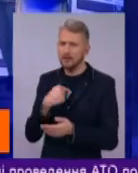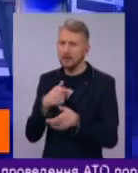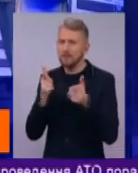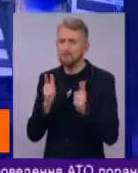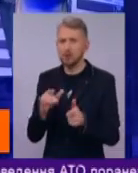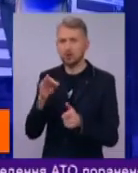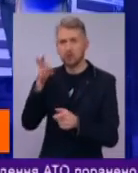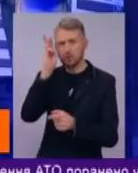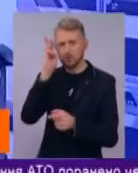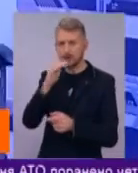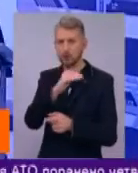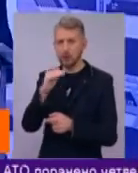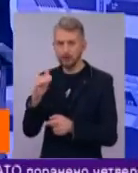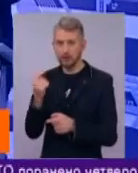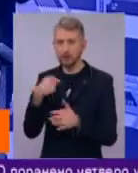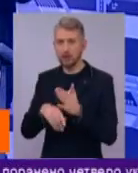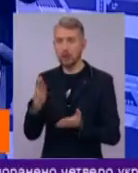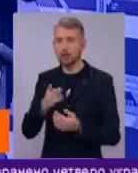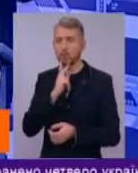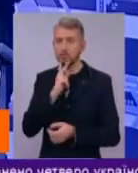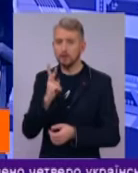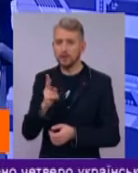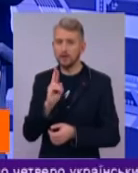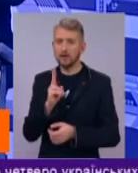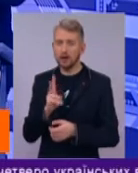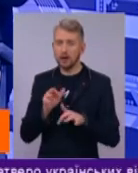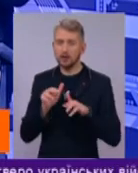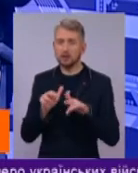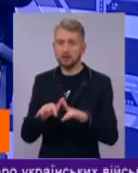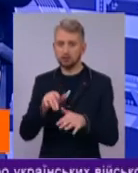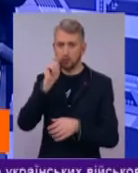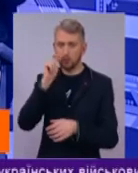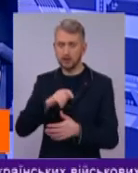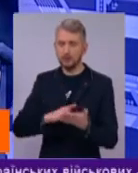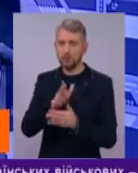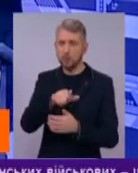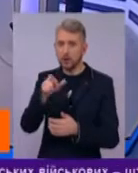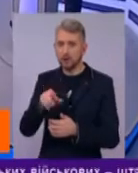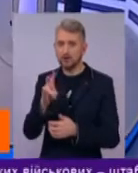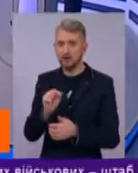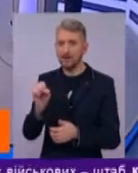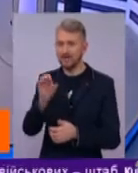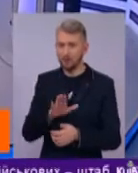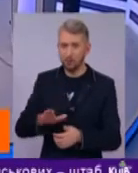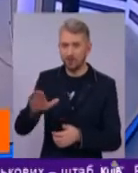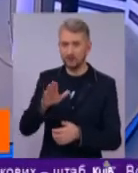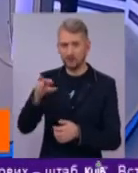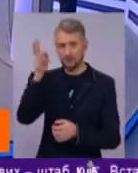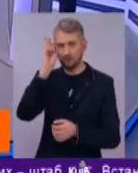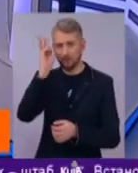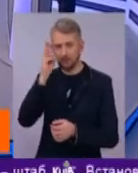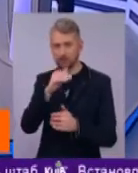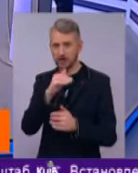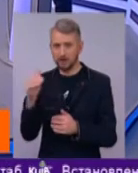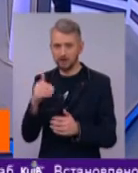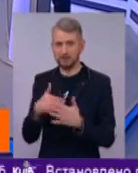щодо дипломатичного рівня, адже якщо подивитися, як діють українські політики на європейських таких дипломатичних